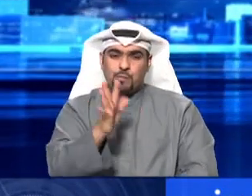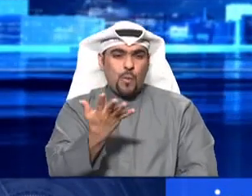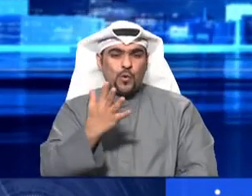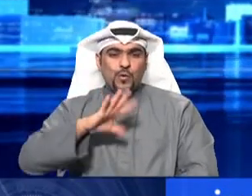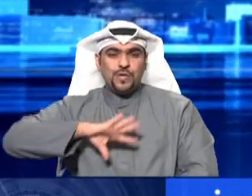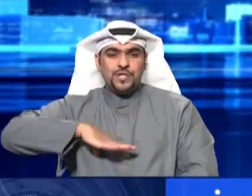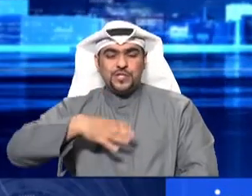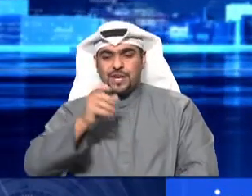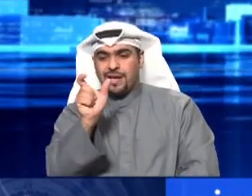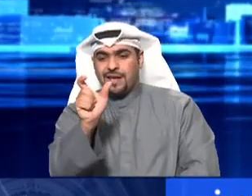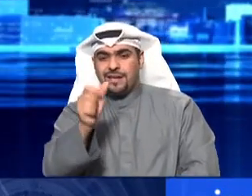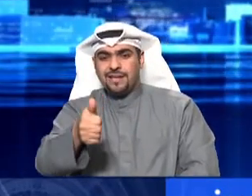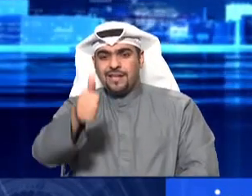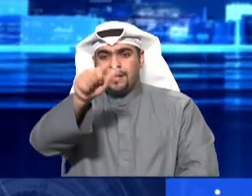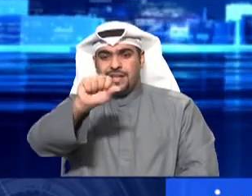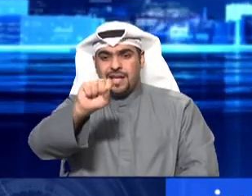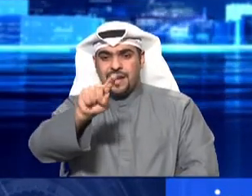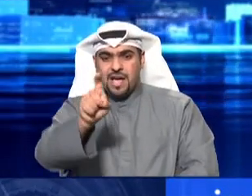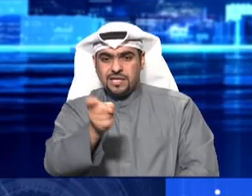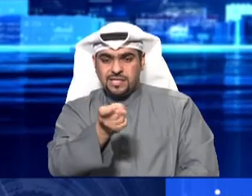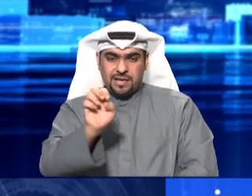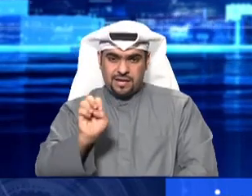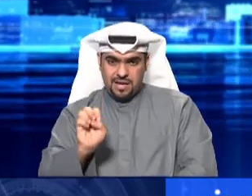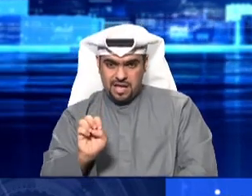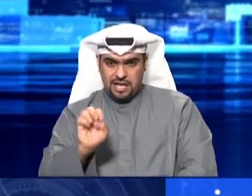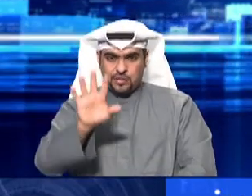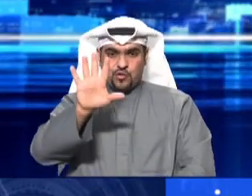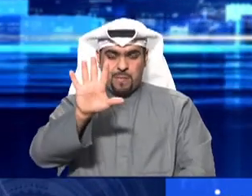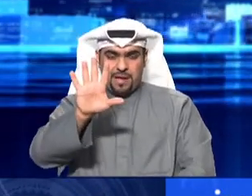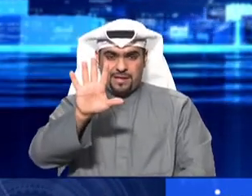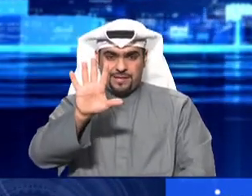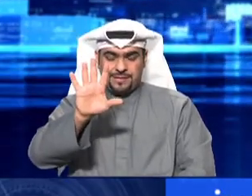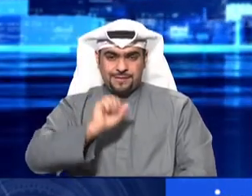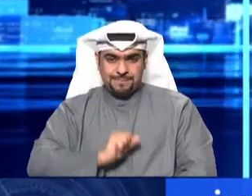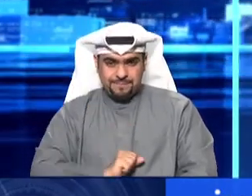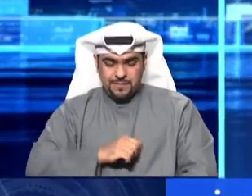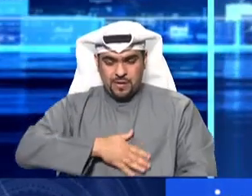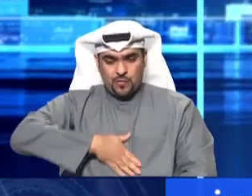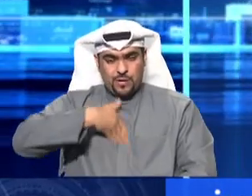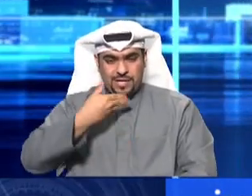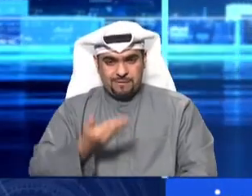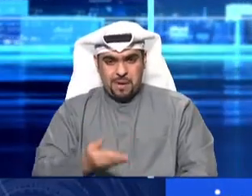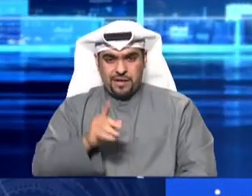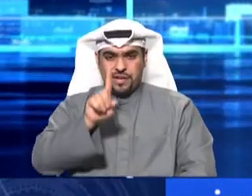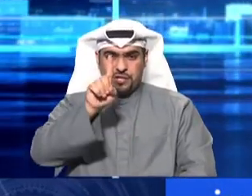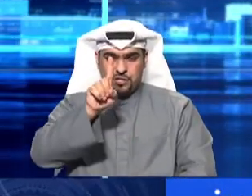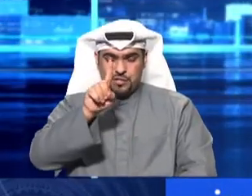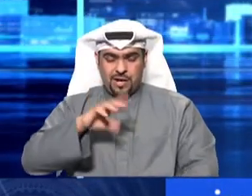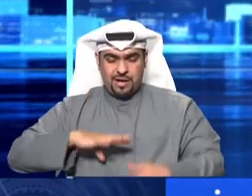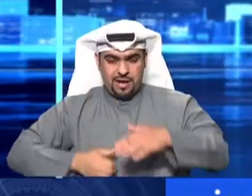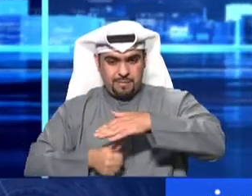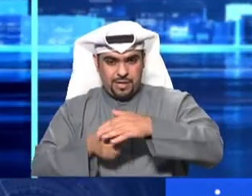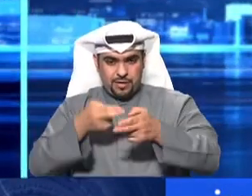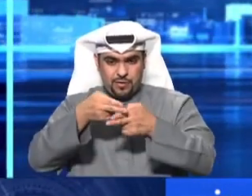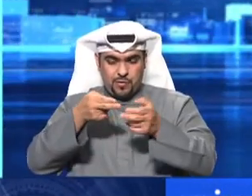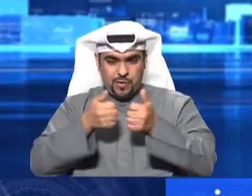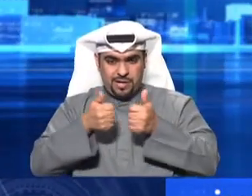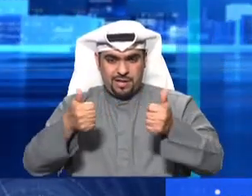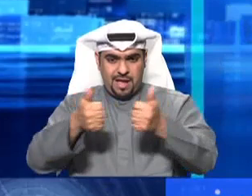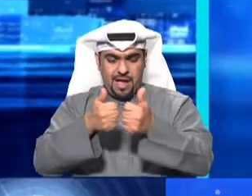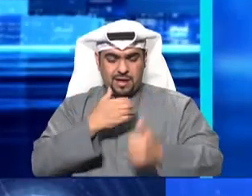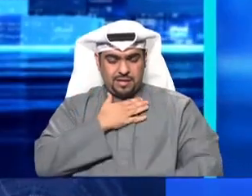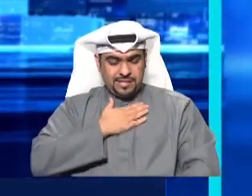الأحمد الجابر الصباح طيب الله ثراه، متمنيا لسموه حفظه الله ولأسرة الفقيد جميل الصبر وحسن